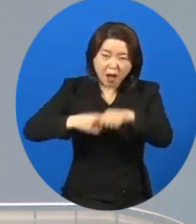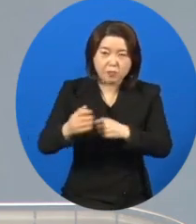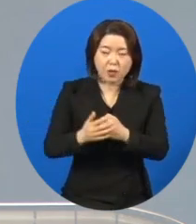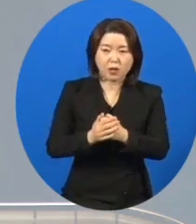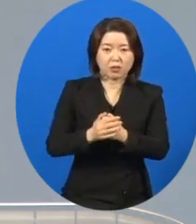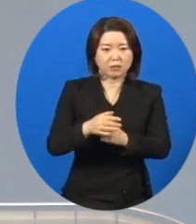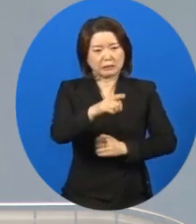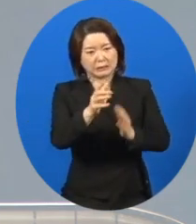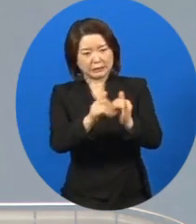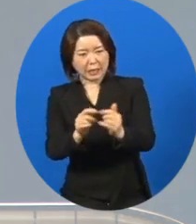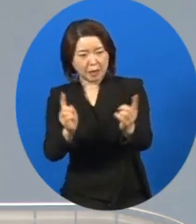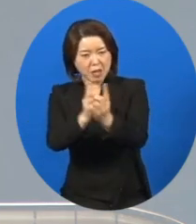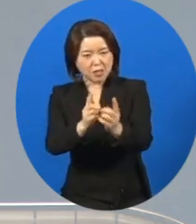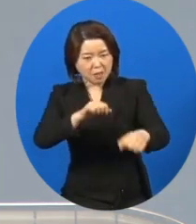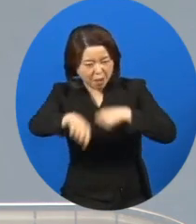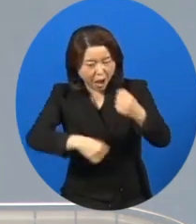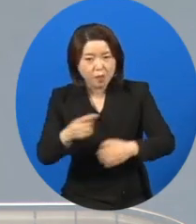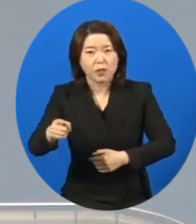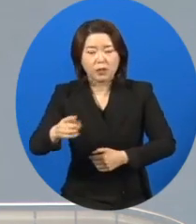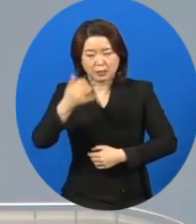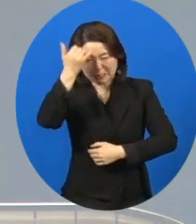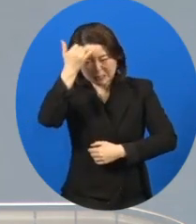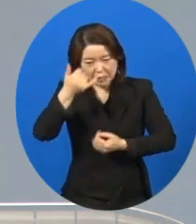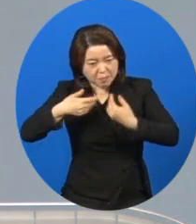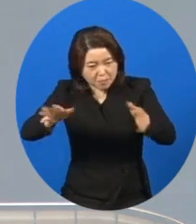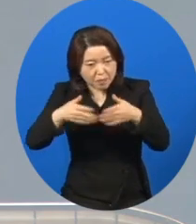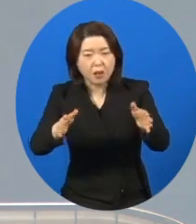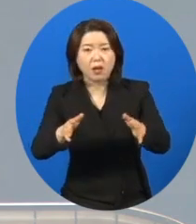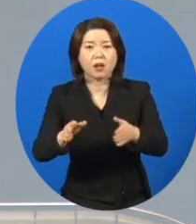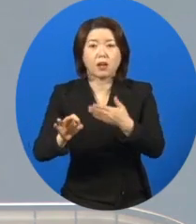사람을 함부로 대하고 이런 사람은